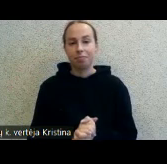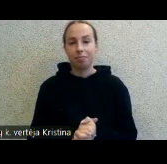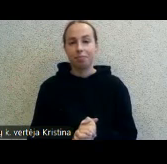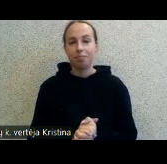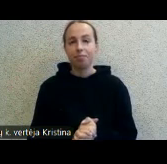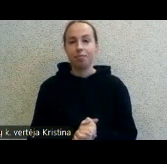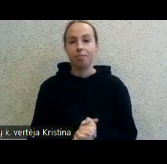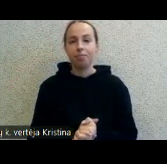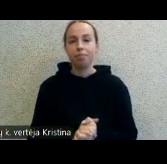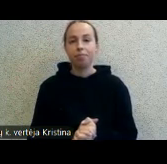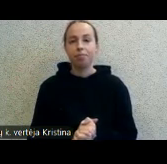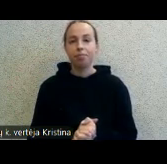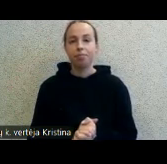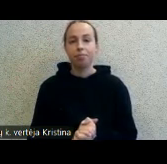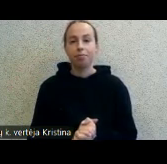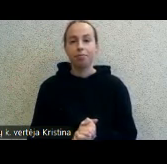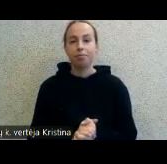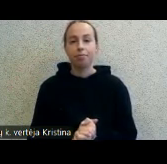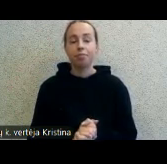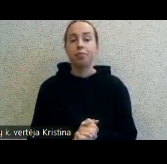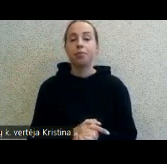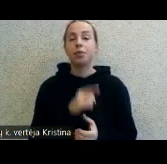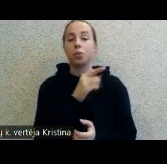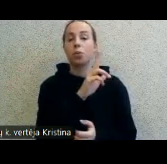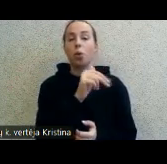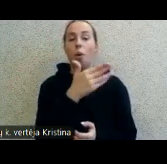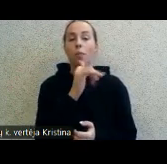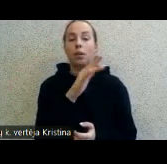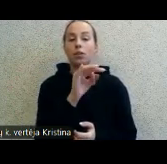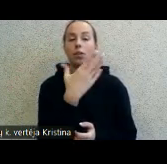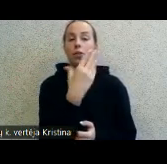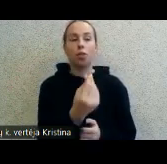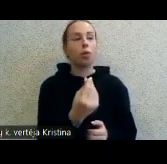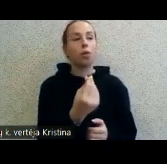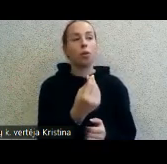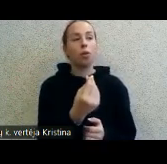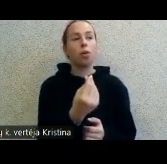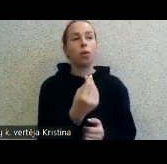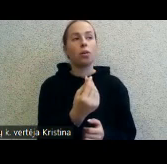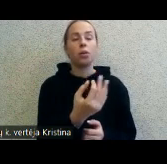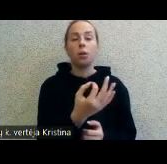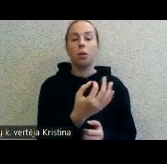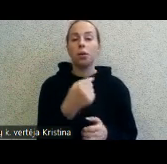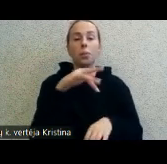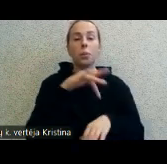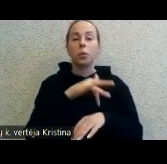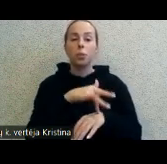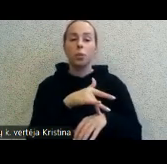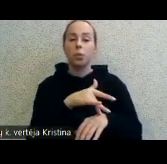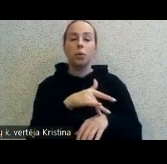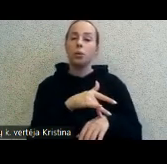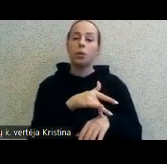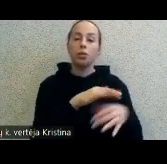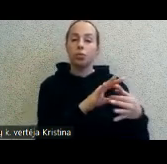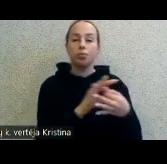komiko arba komiksų pomėgės findys dabartinėme gyvenime. Ir taigi mano